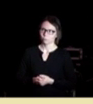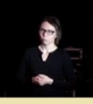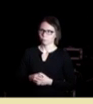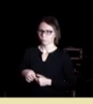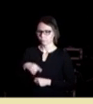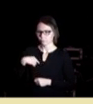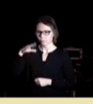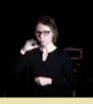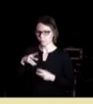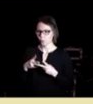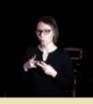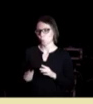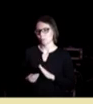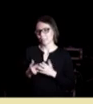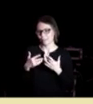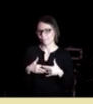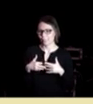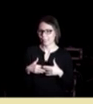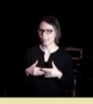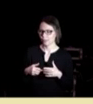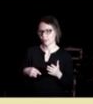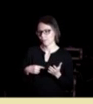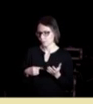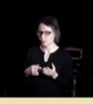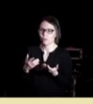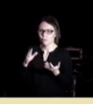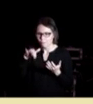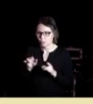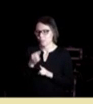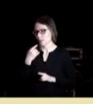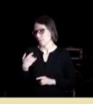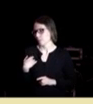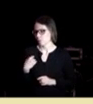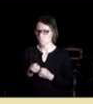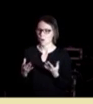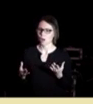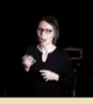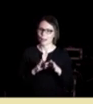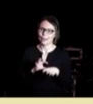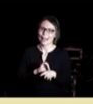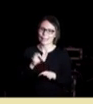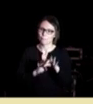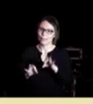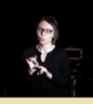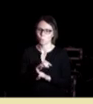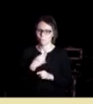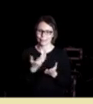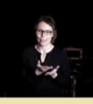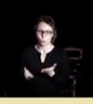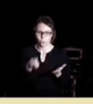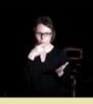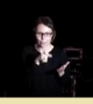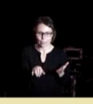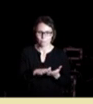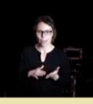Vi vet også at bivirkninger, vi vet at en rekke, som jeg sa i sted, at en rekke av de legemidlene som vi tilbyr til